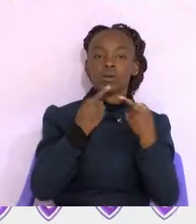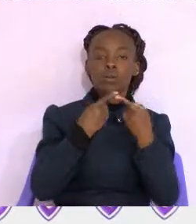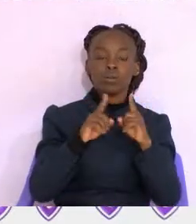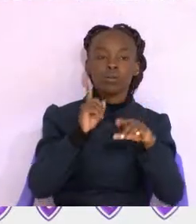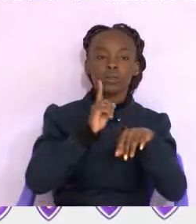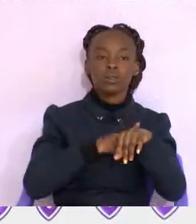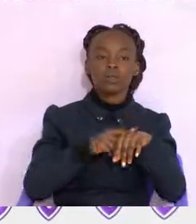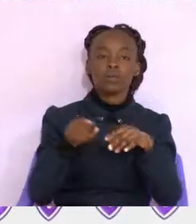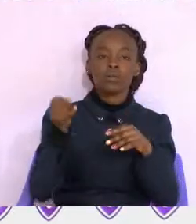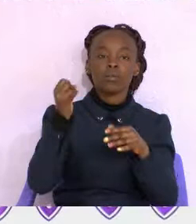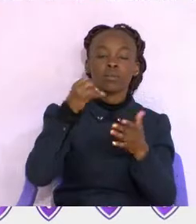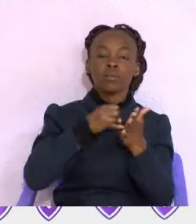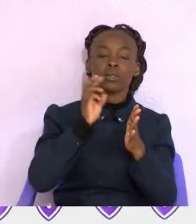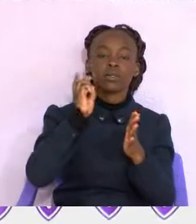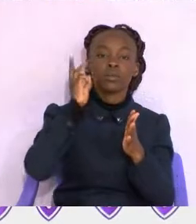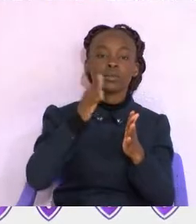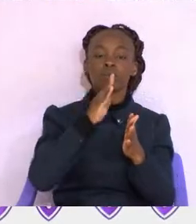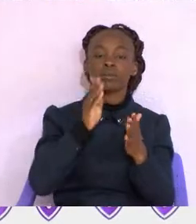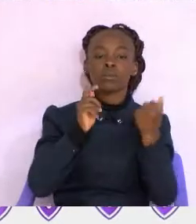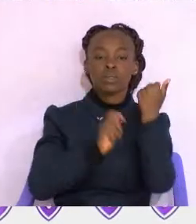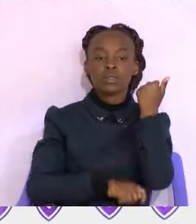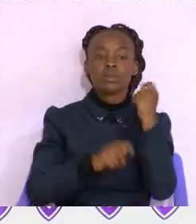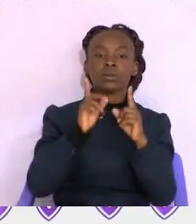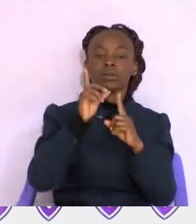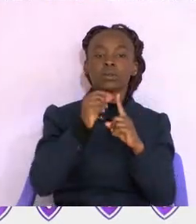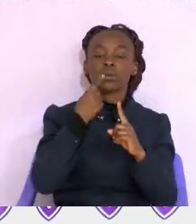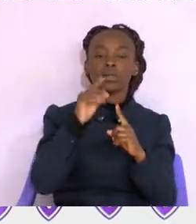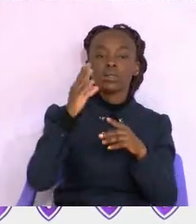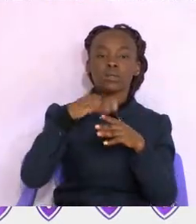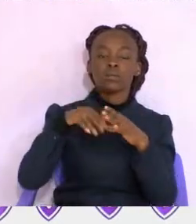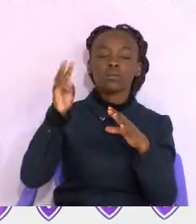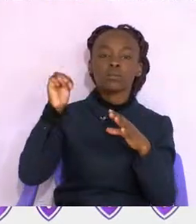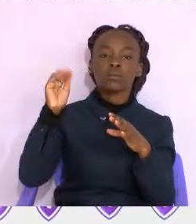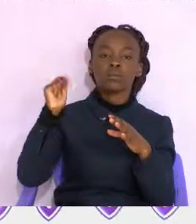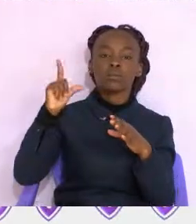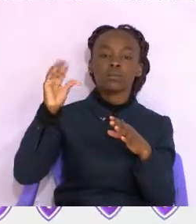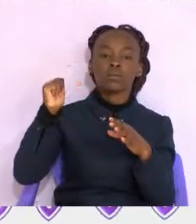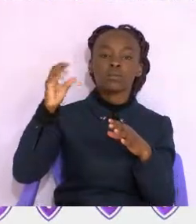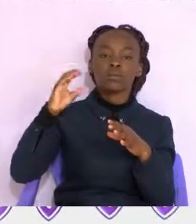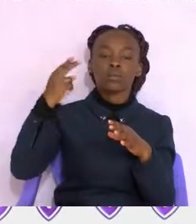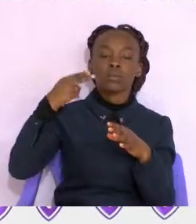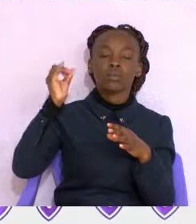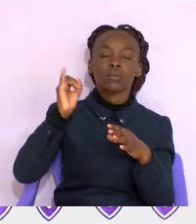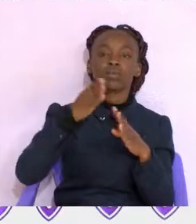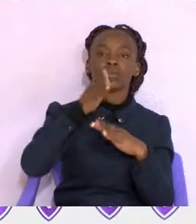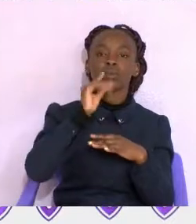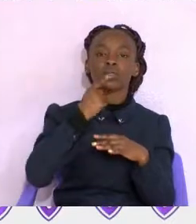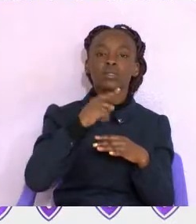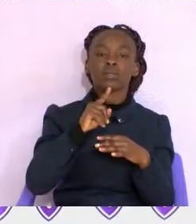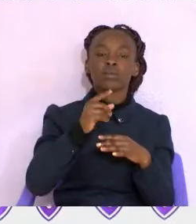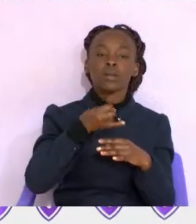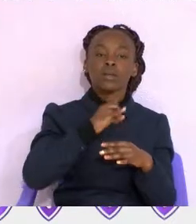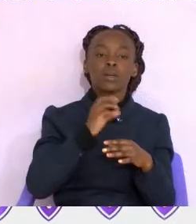itajaribiwa. Maandiko inatuambia kwa kitabu cha Malakai chapter 4 kwamba Mungu anaahidi, anasema atawajaribu wana